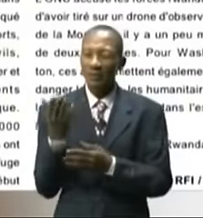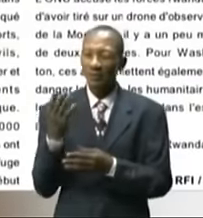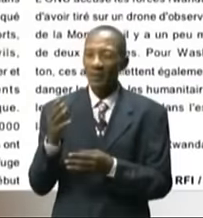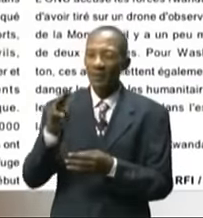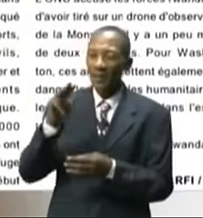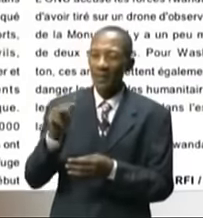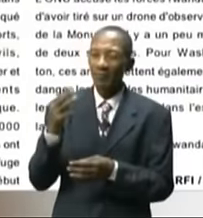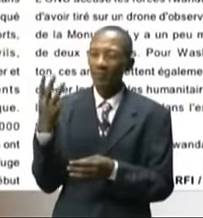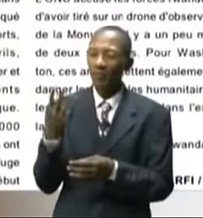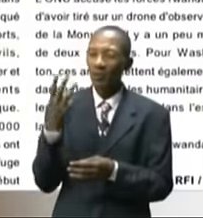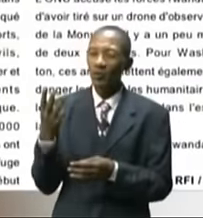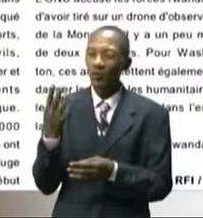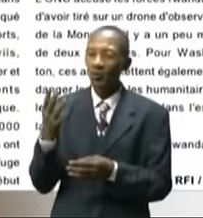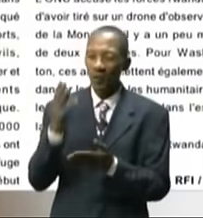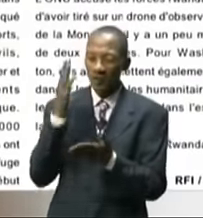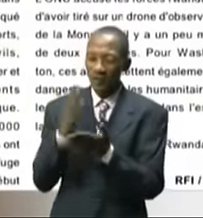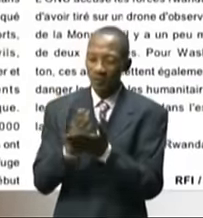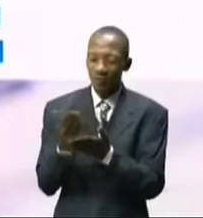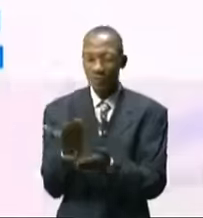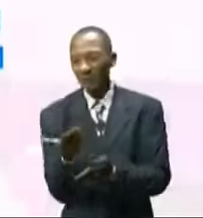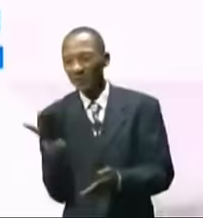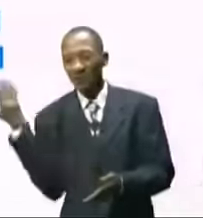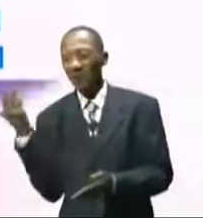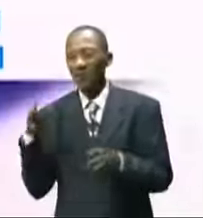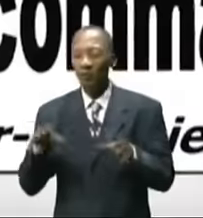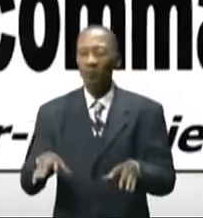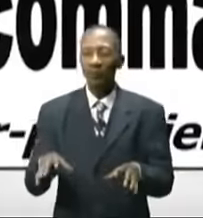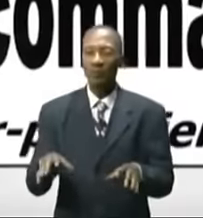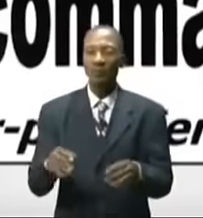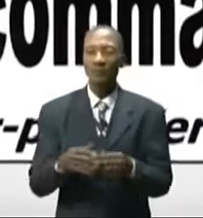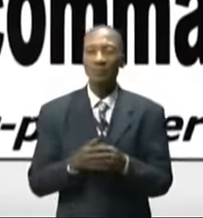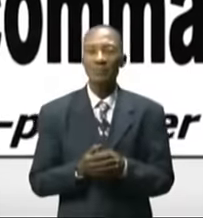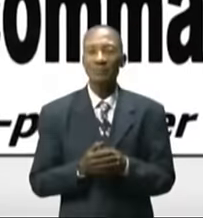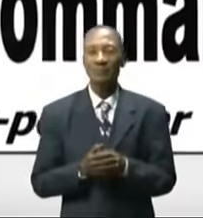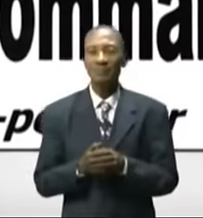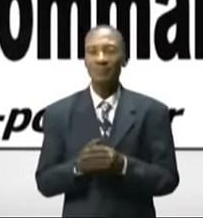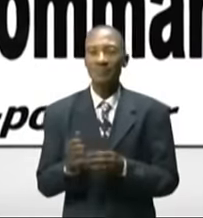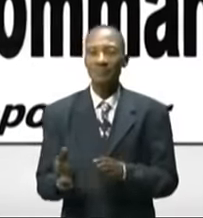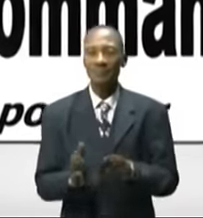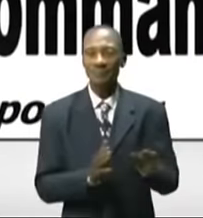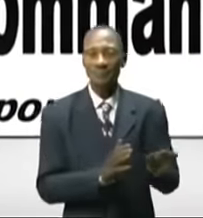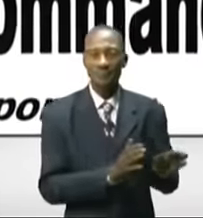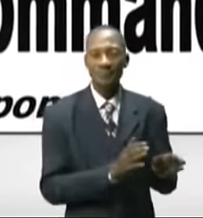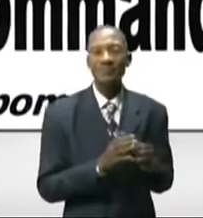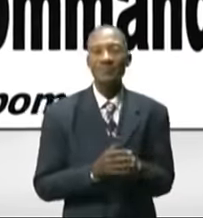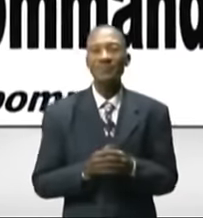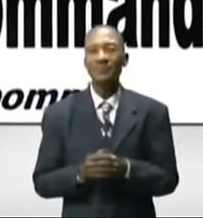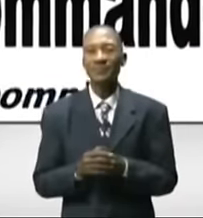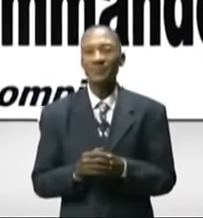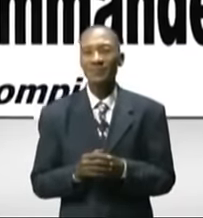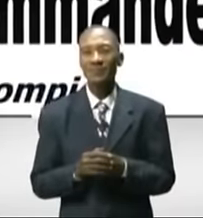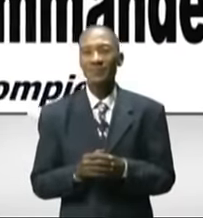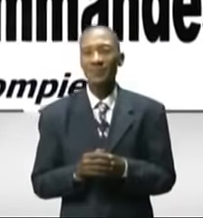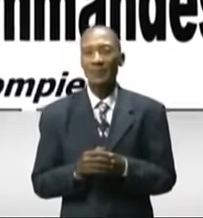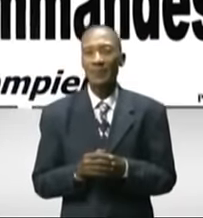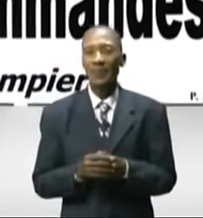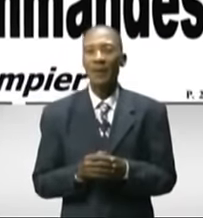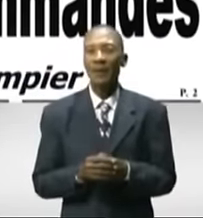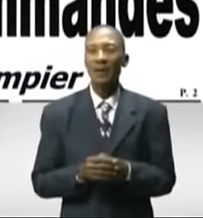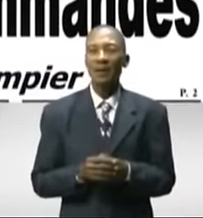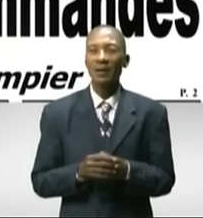cesser immédiatement les hostilités. Front anti-Kagame, Ramaphosa